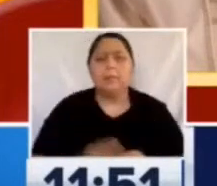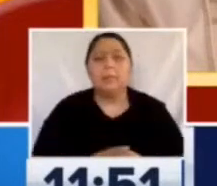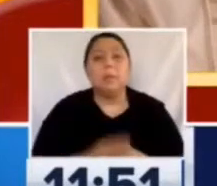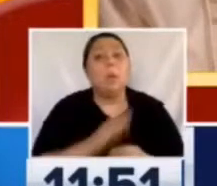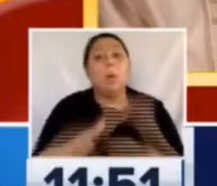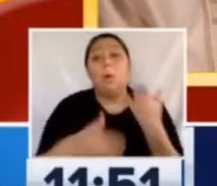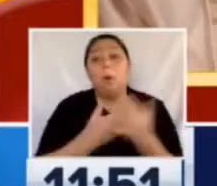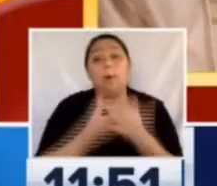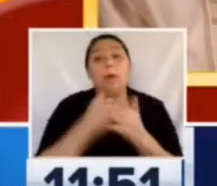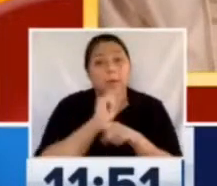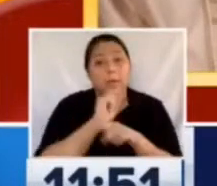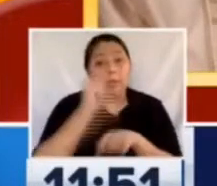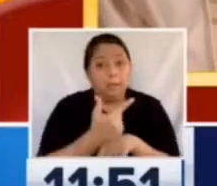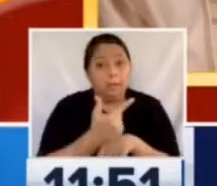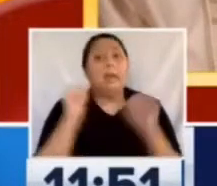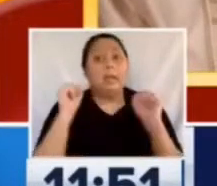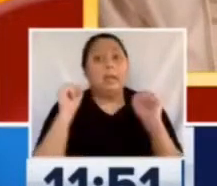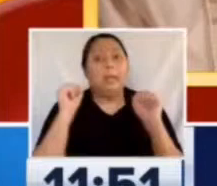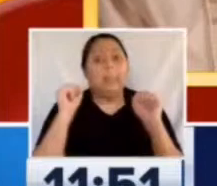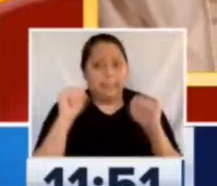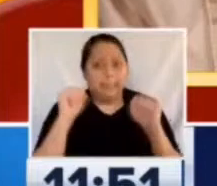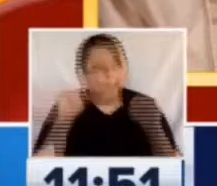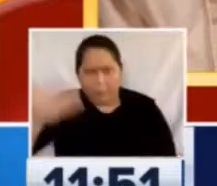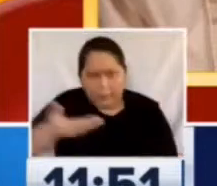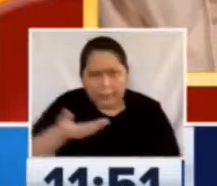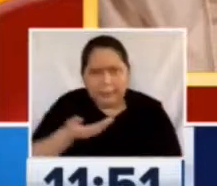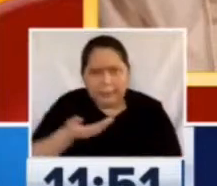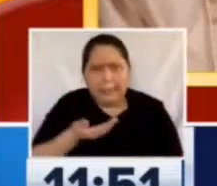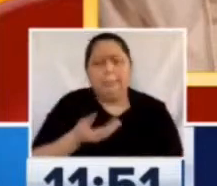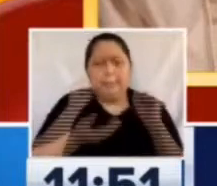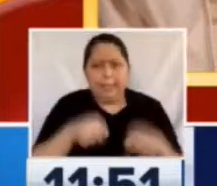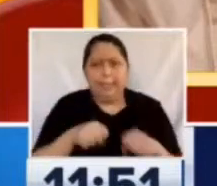televiewers. Assalamualaikum.